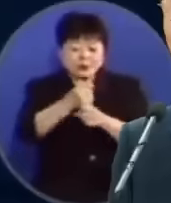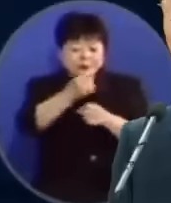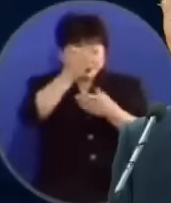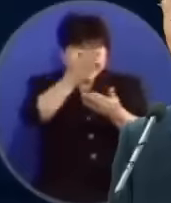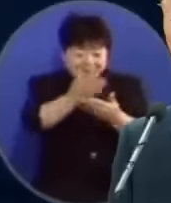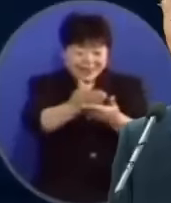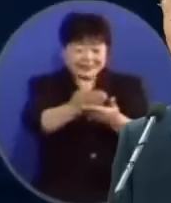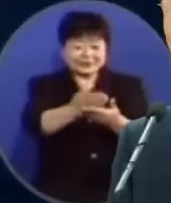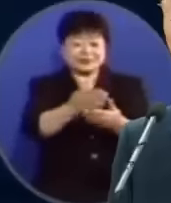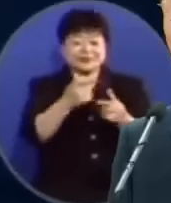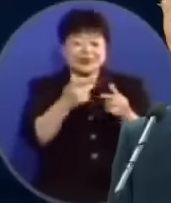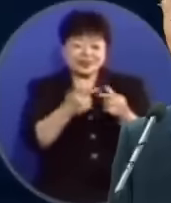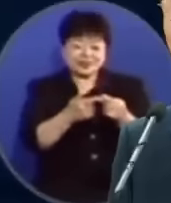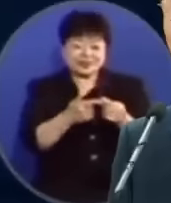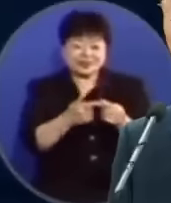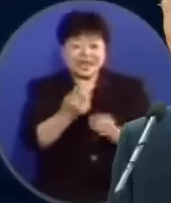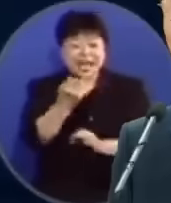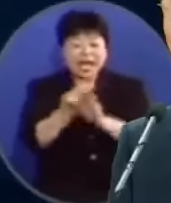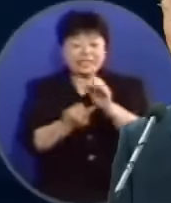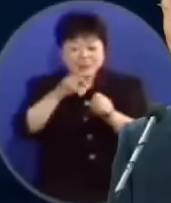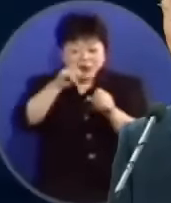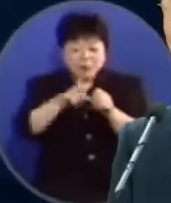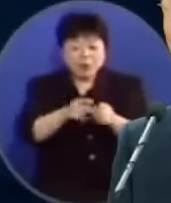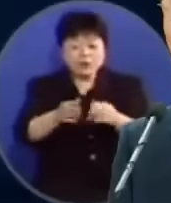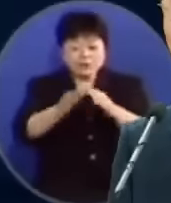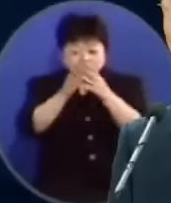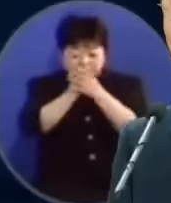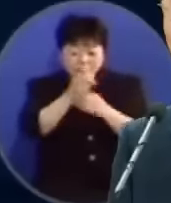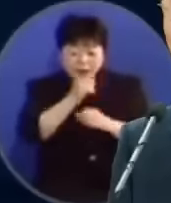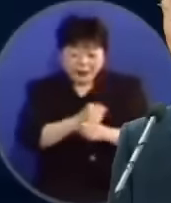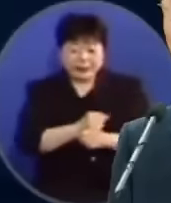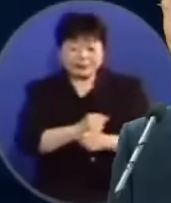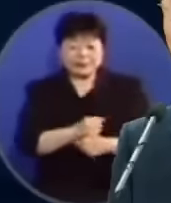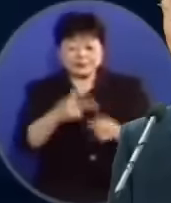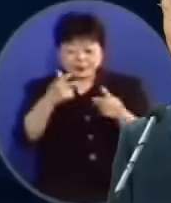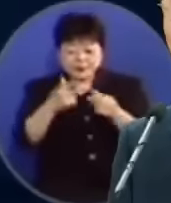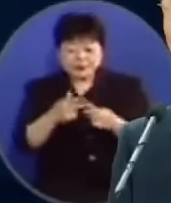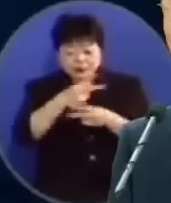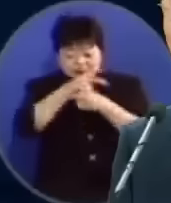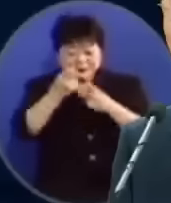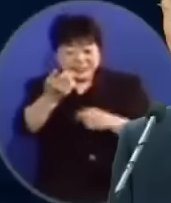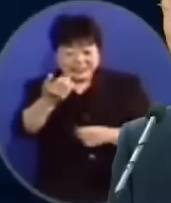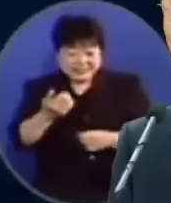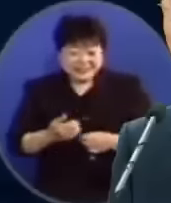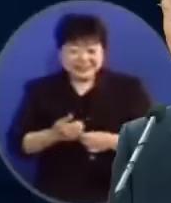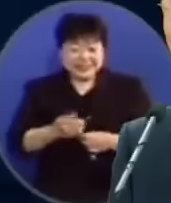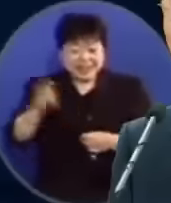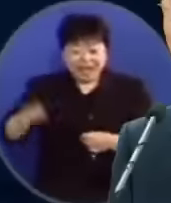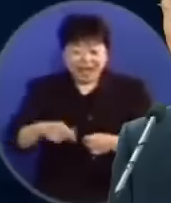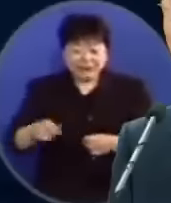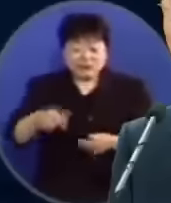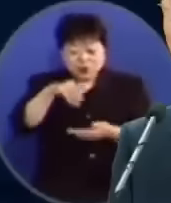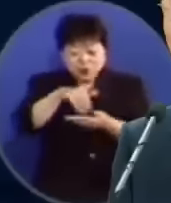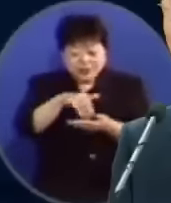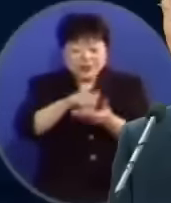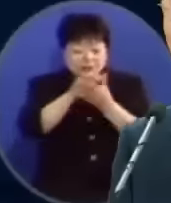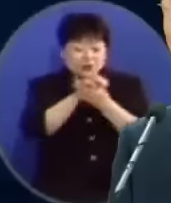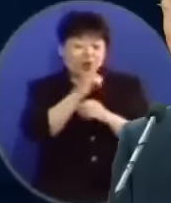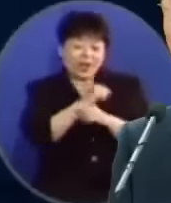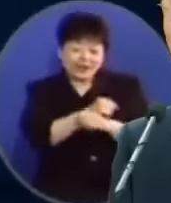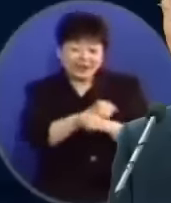말라. 여섯째, 아침에 목표를 세우고 기도하라. 일곱째, 잠자리에 들기 전에 하루를 반성하며